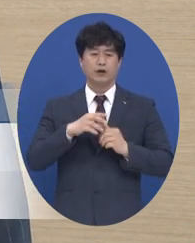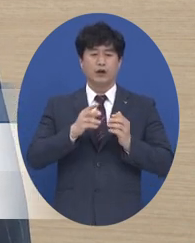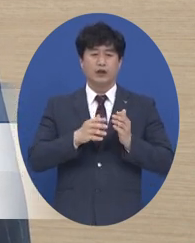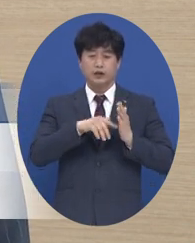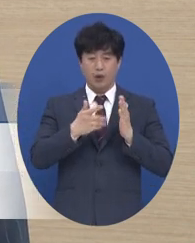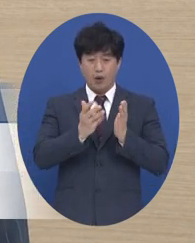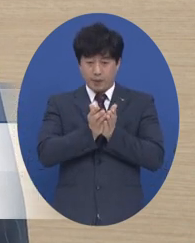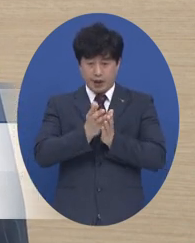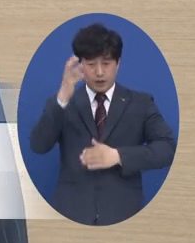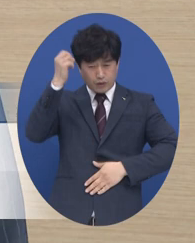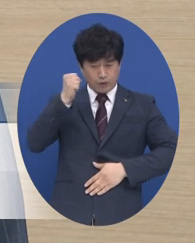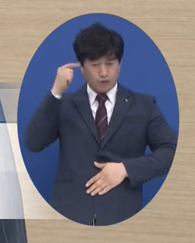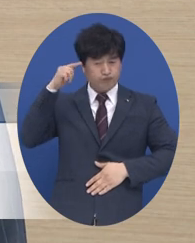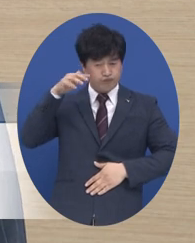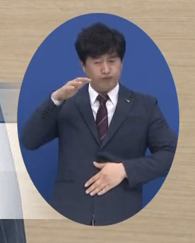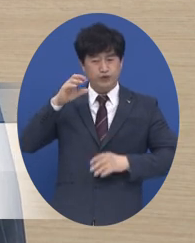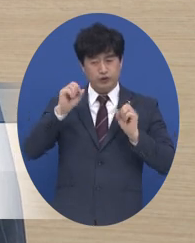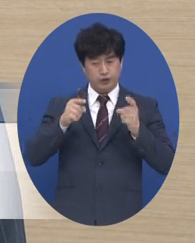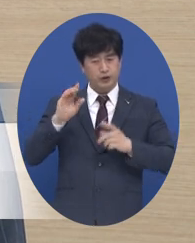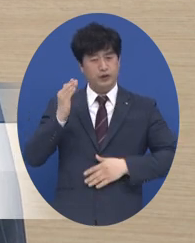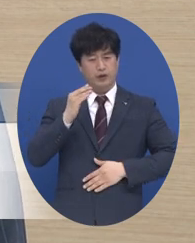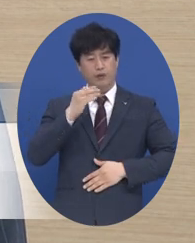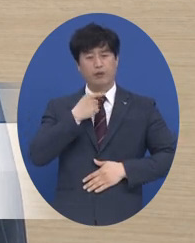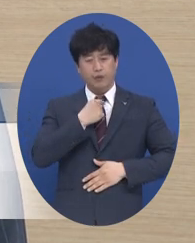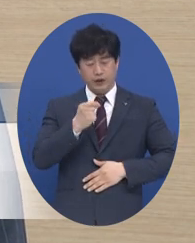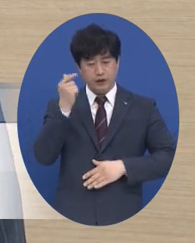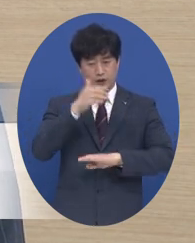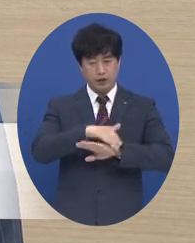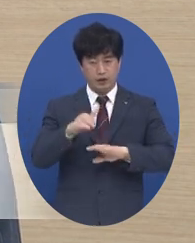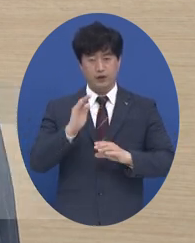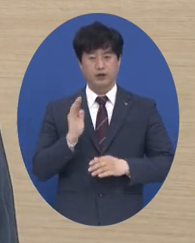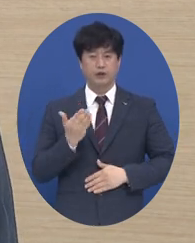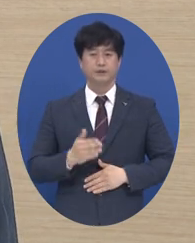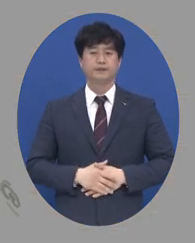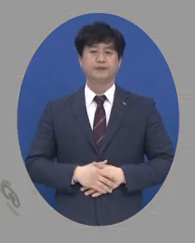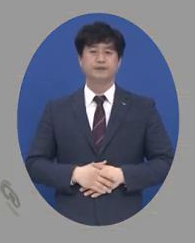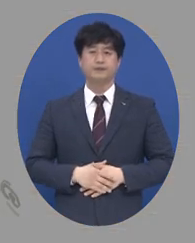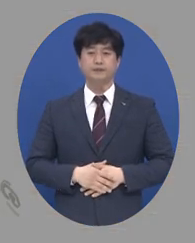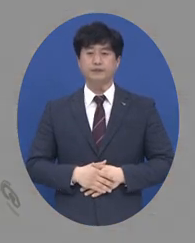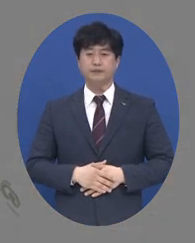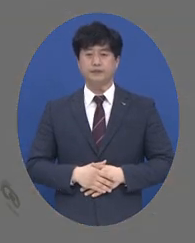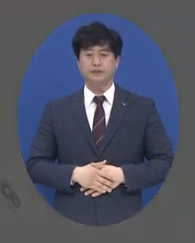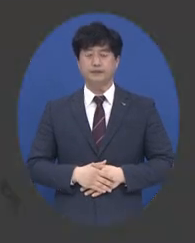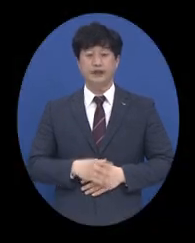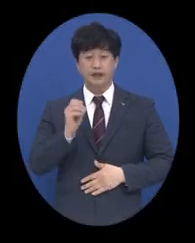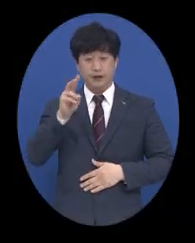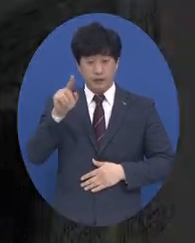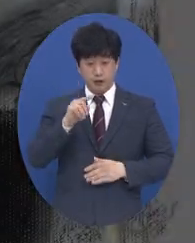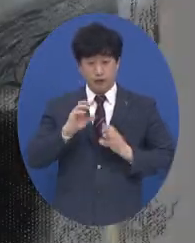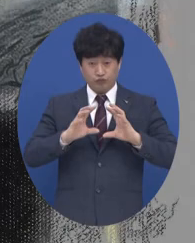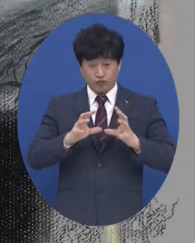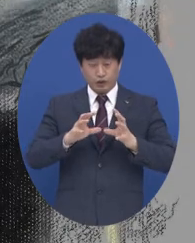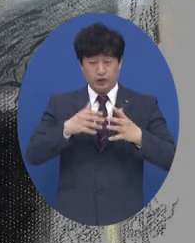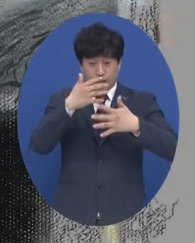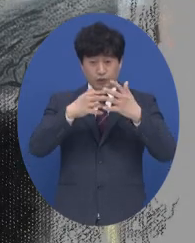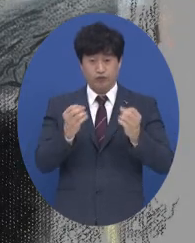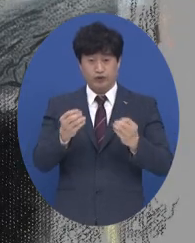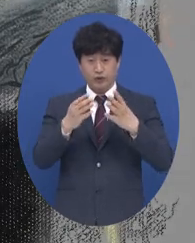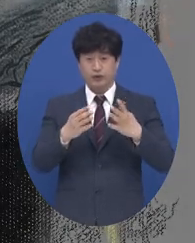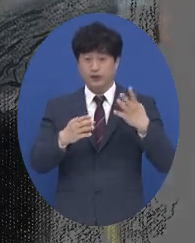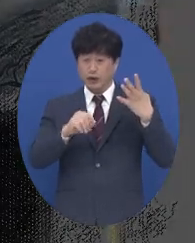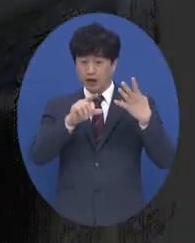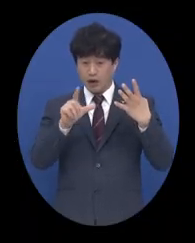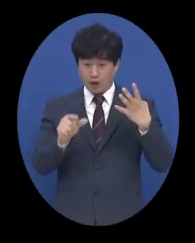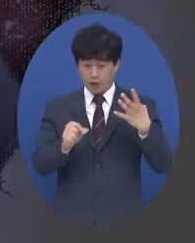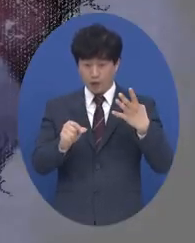세월호를 기억하고 추모하는 계기가 되었으면 하는 바람에서 기획하게 되었습니다. DMZ 국제 다큐멘터리 영화제는 4월 세월호